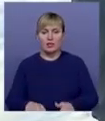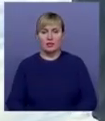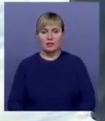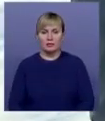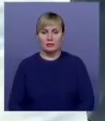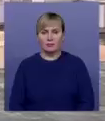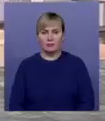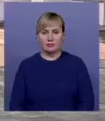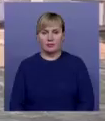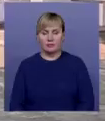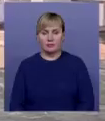вами арамиса беков телеканал алматы